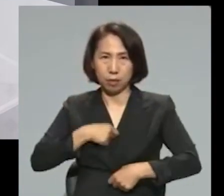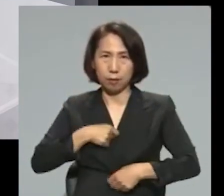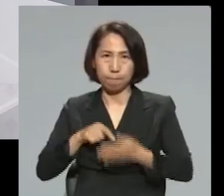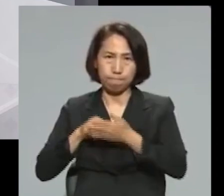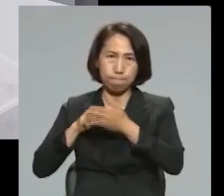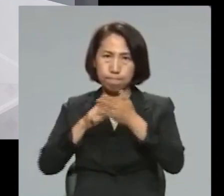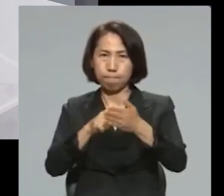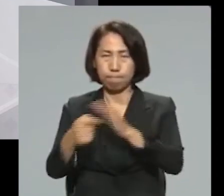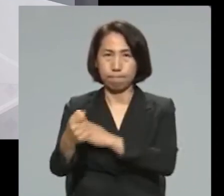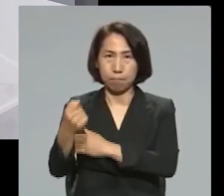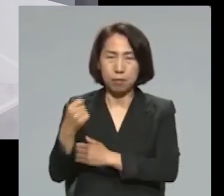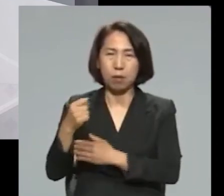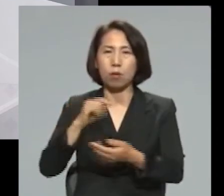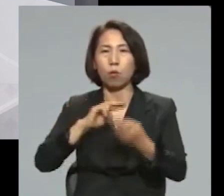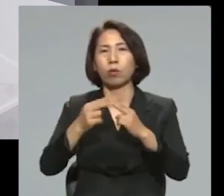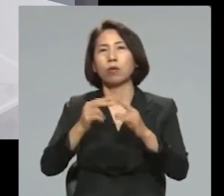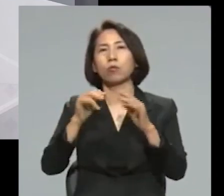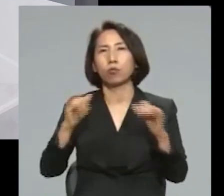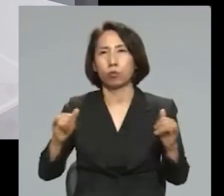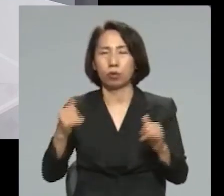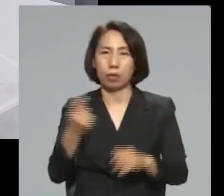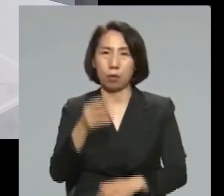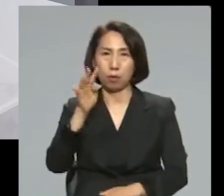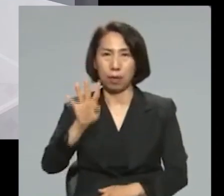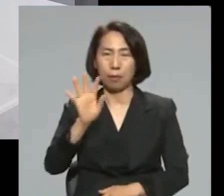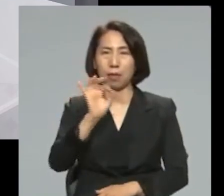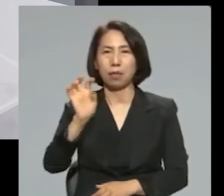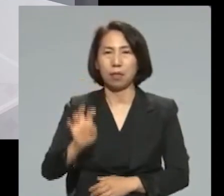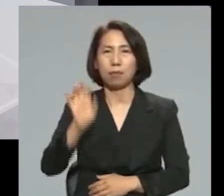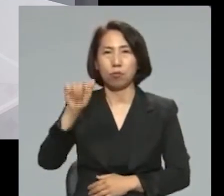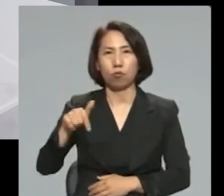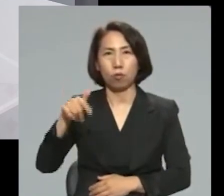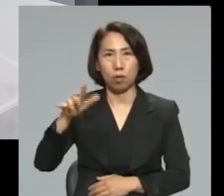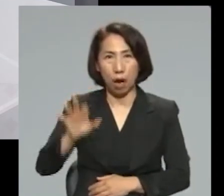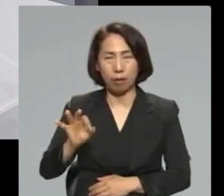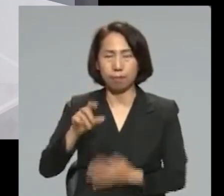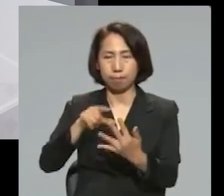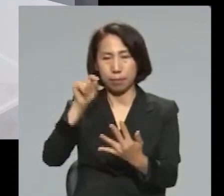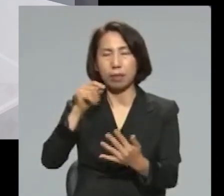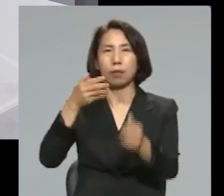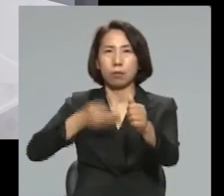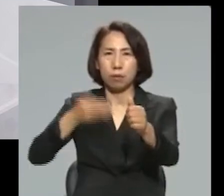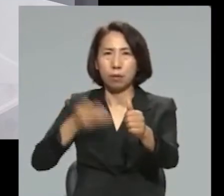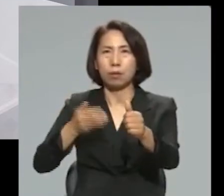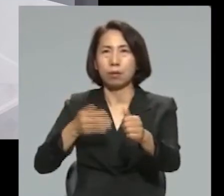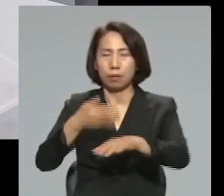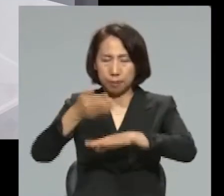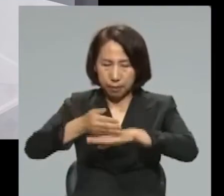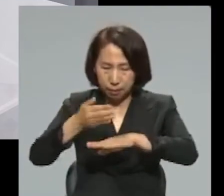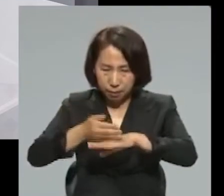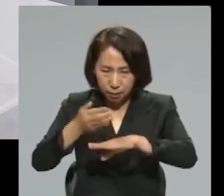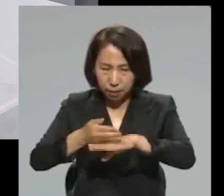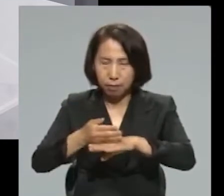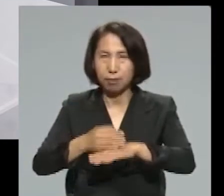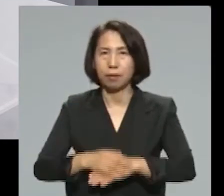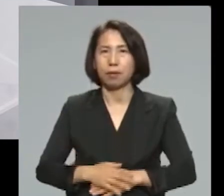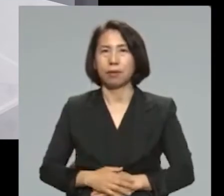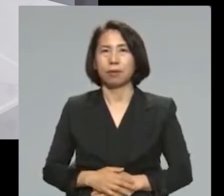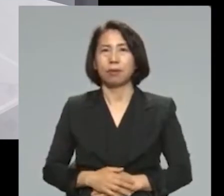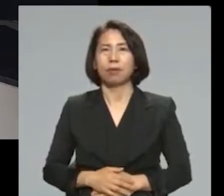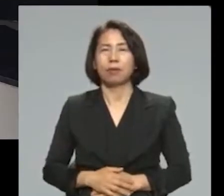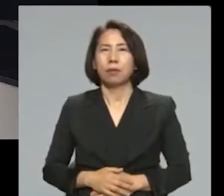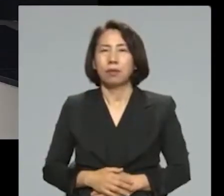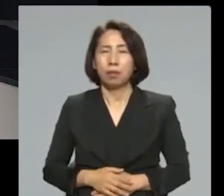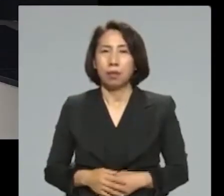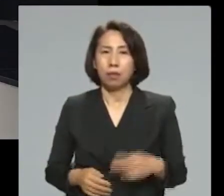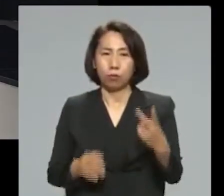있는 고령군수 기호 4번 이묵강을 선택해 주시길 바랍니다. 감사합니다. 네,